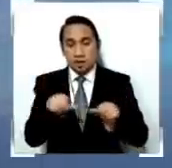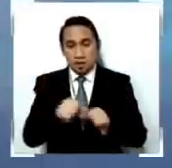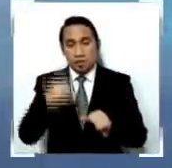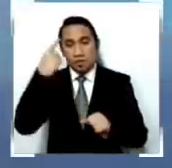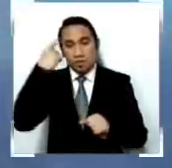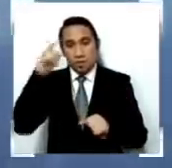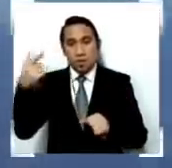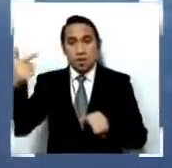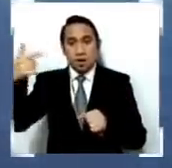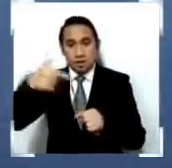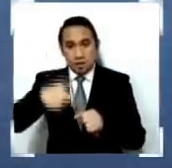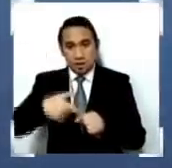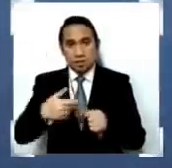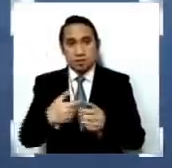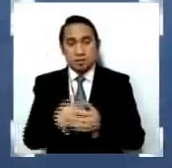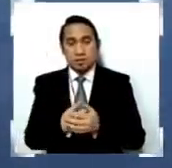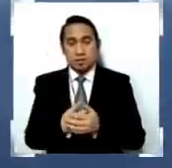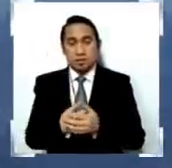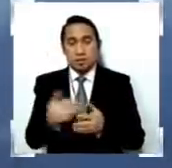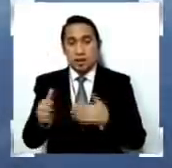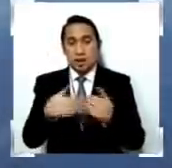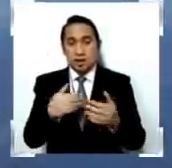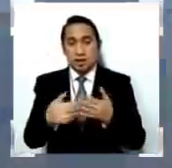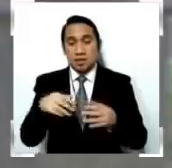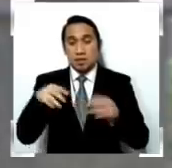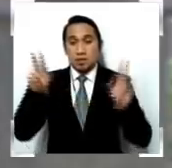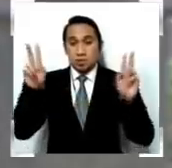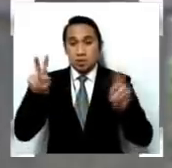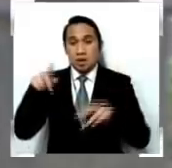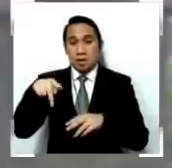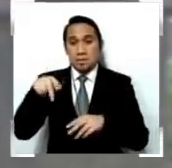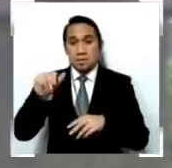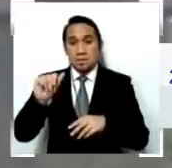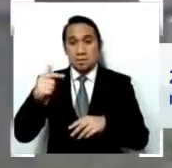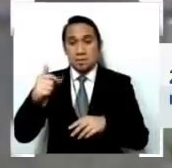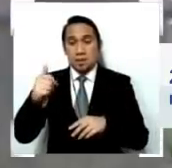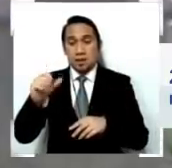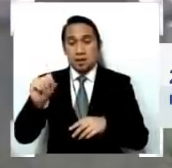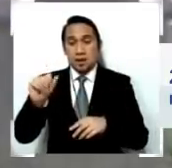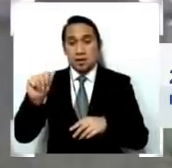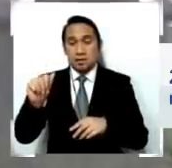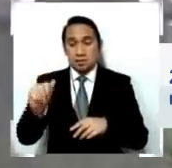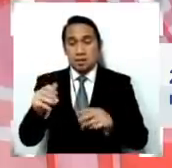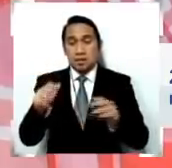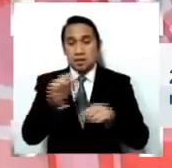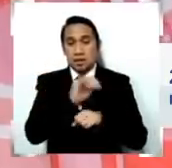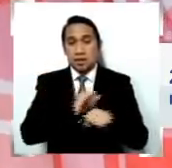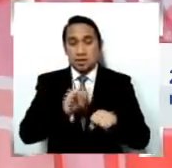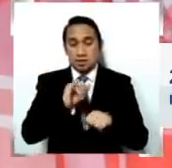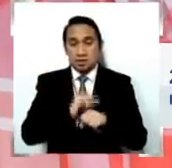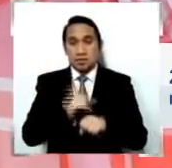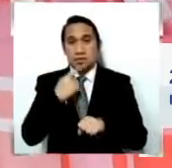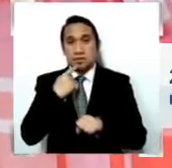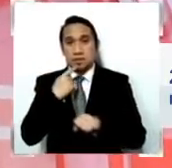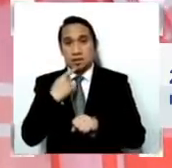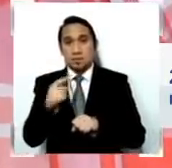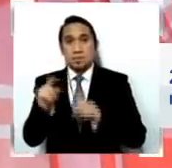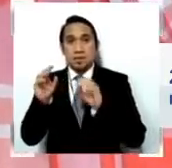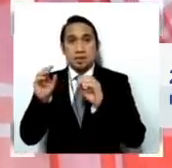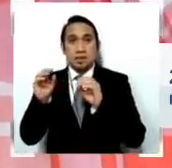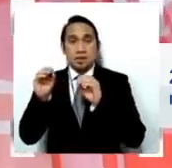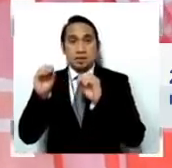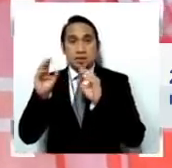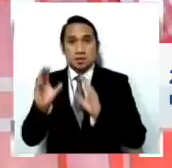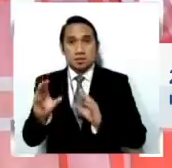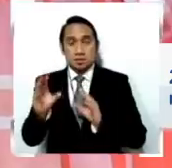lamang doon sa Pag-asa Island, yung ating munisipyo doon. Pero sa tingin ni Professor Romel Balawi, President ng Philippine Association